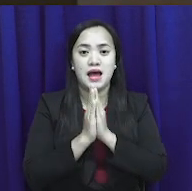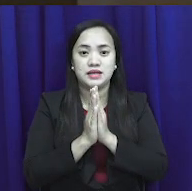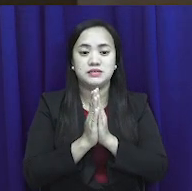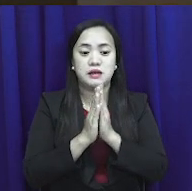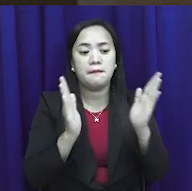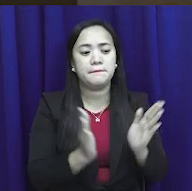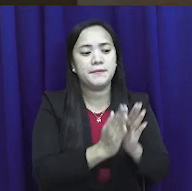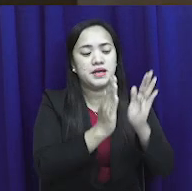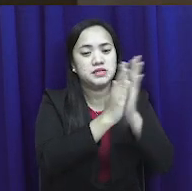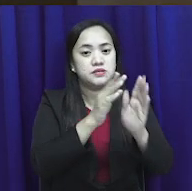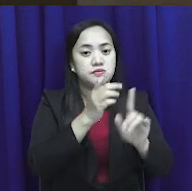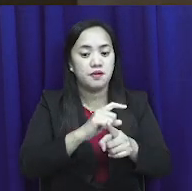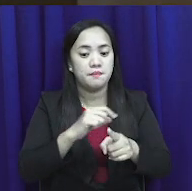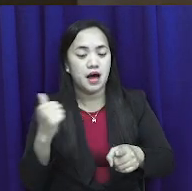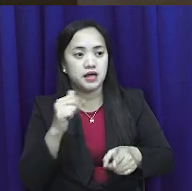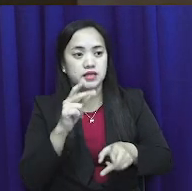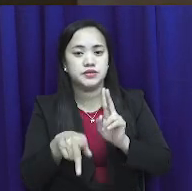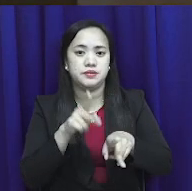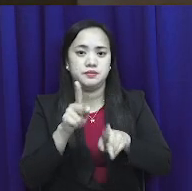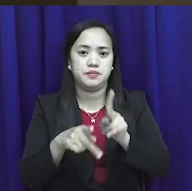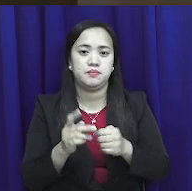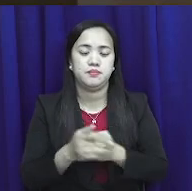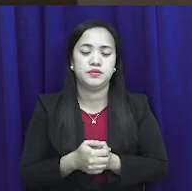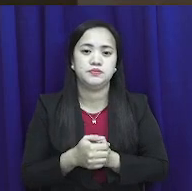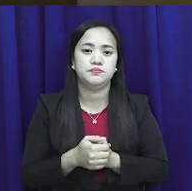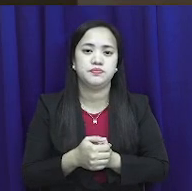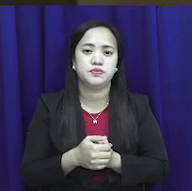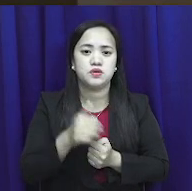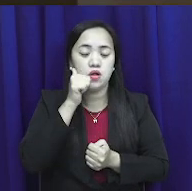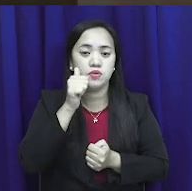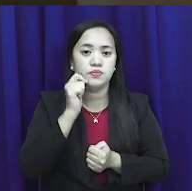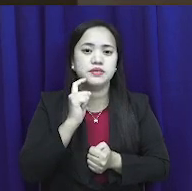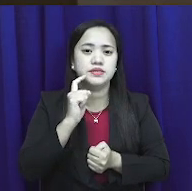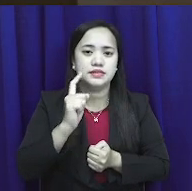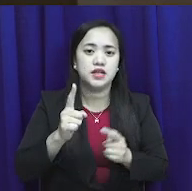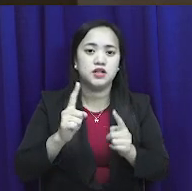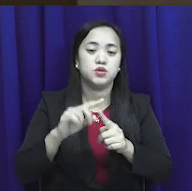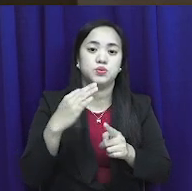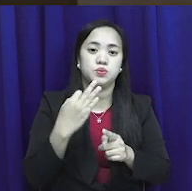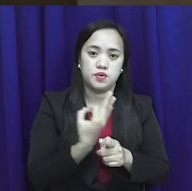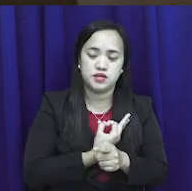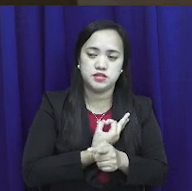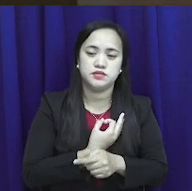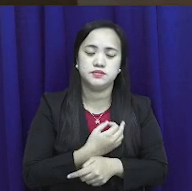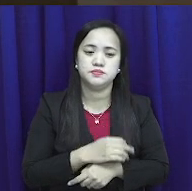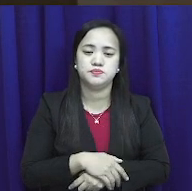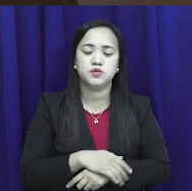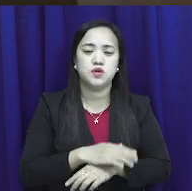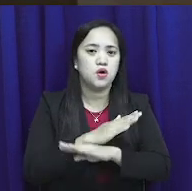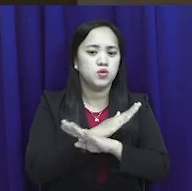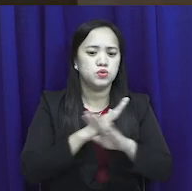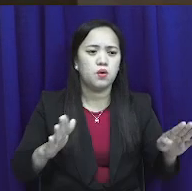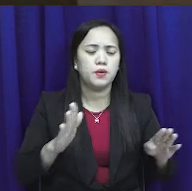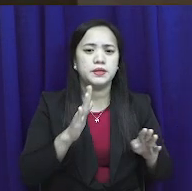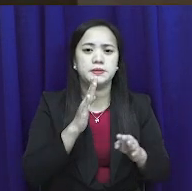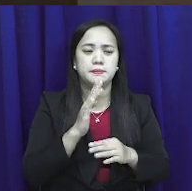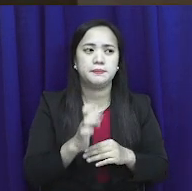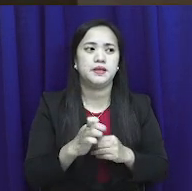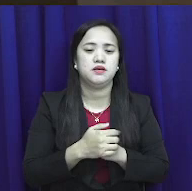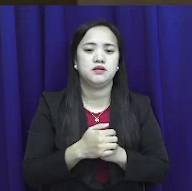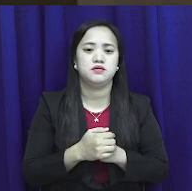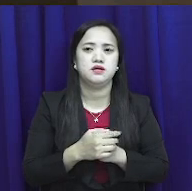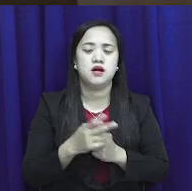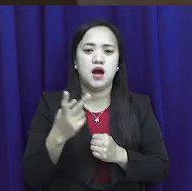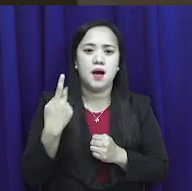nand dito yung ating interpreter na full time staff ang sinasabi ko nga dito lagi sa amin eh Hwag tayo ditong mag magm